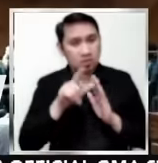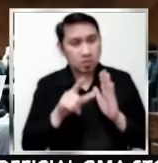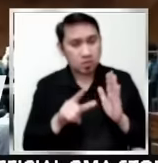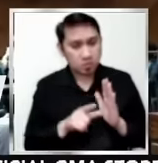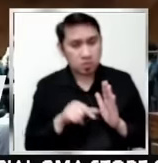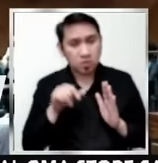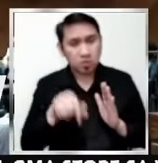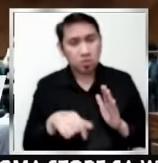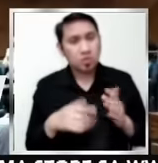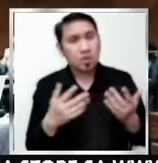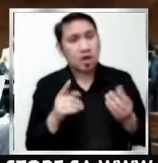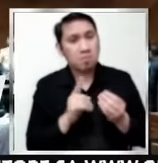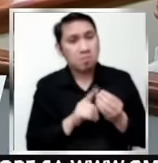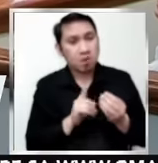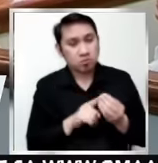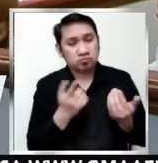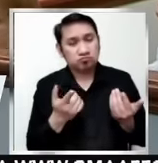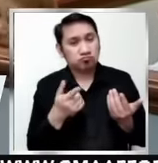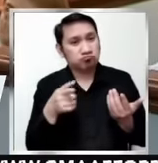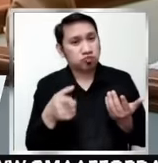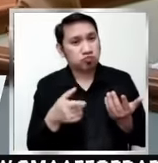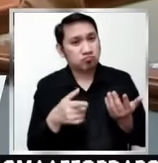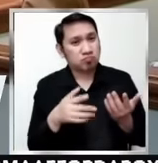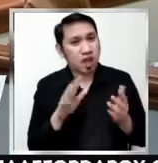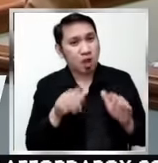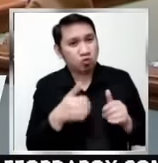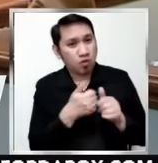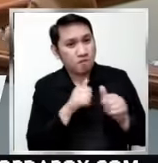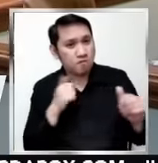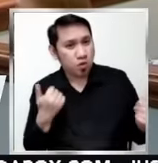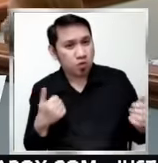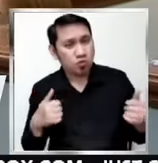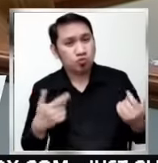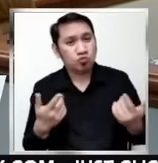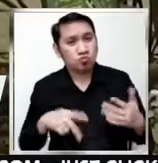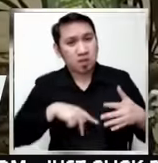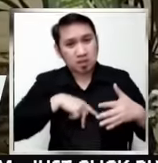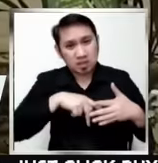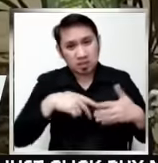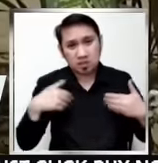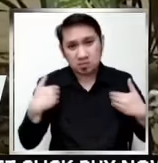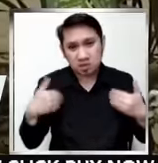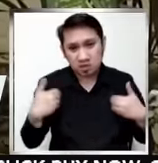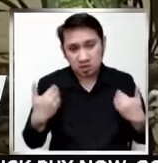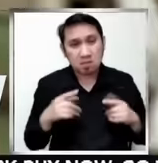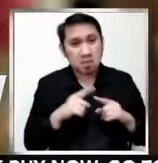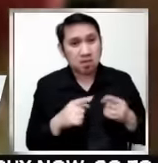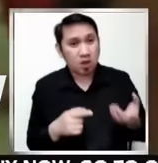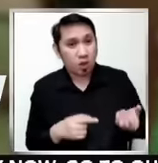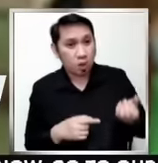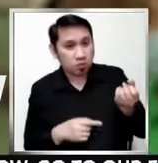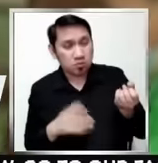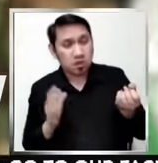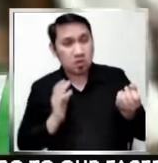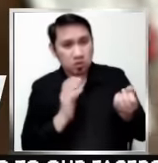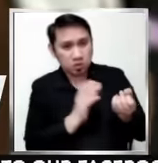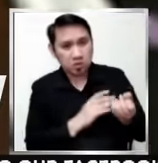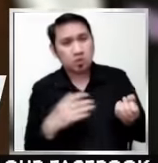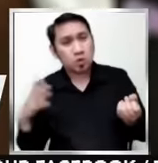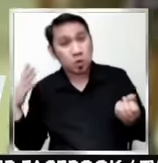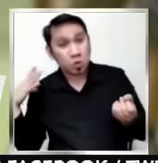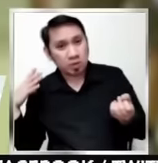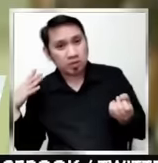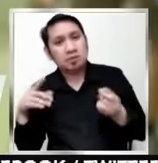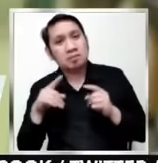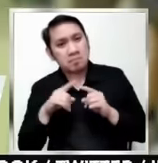Bill na pasado na sa Kamara pero nakabinbin pa sa Senado. At habang hinihintay yan, lubhang mahalaga na ang bawat pamilya ay